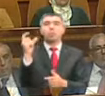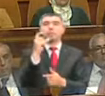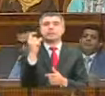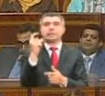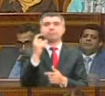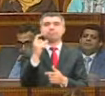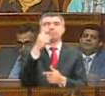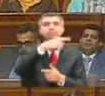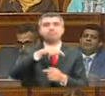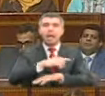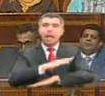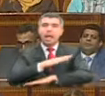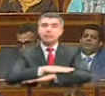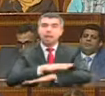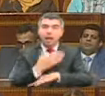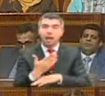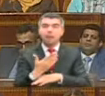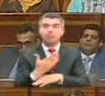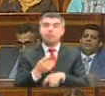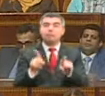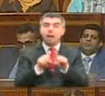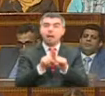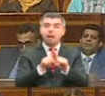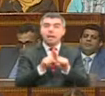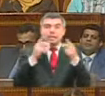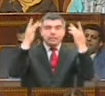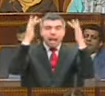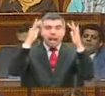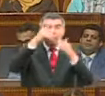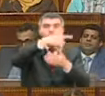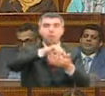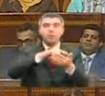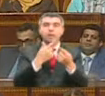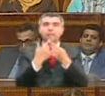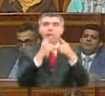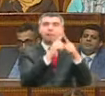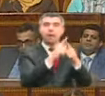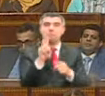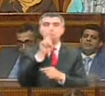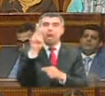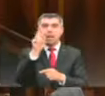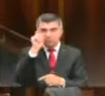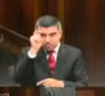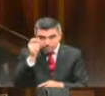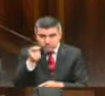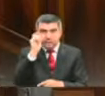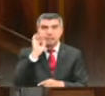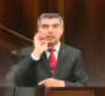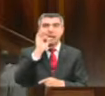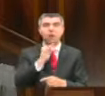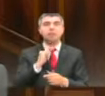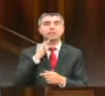السمح ووحدة الهوية متعددة الروافد والملكية الدستورية